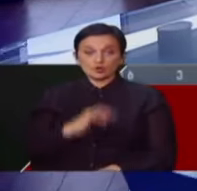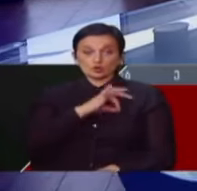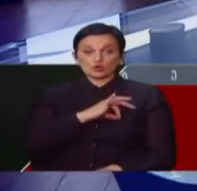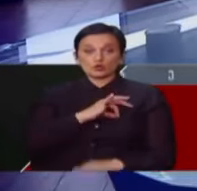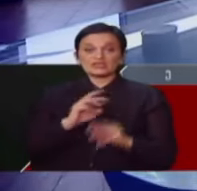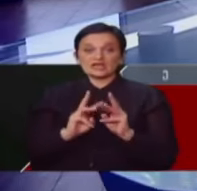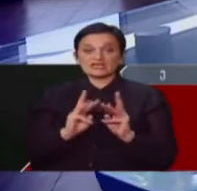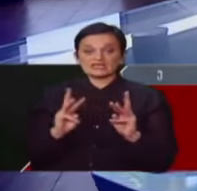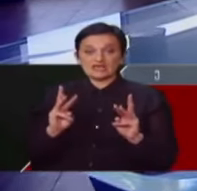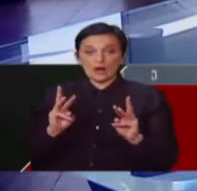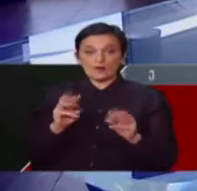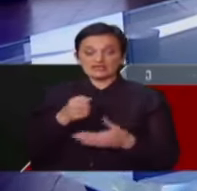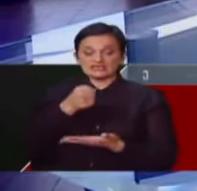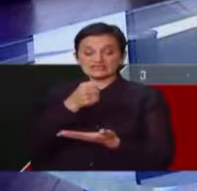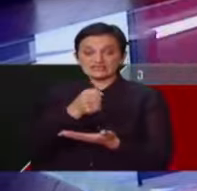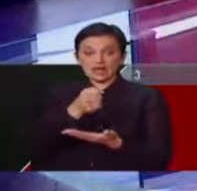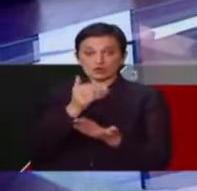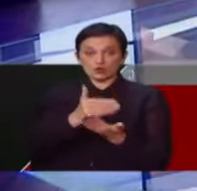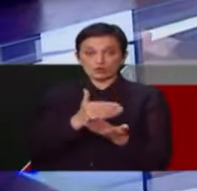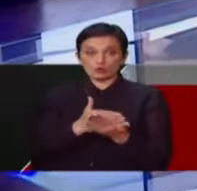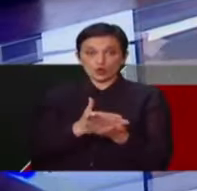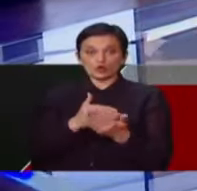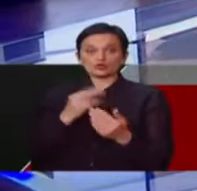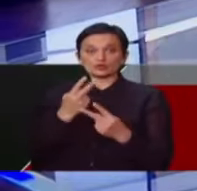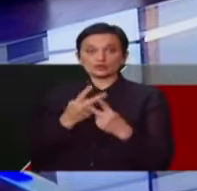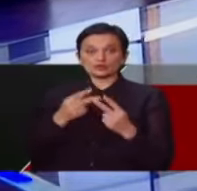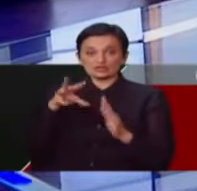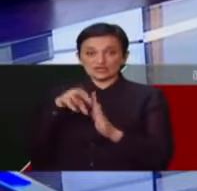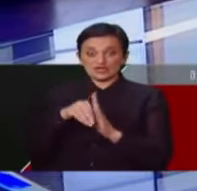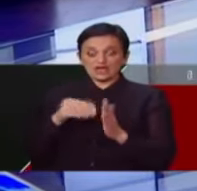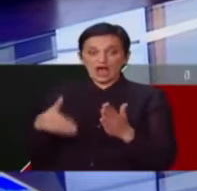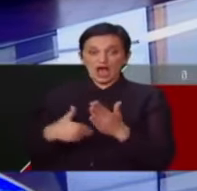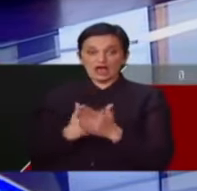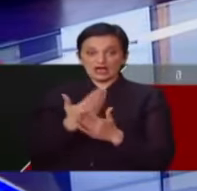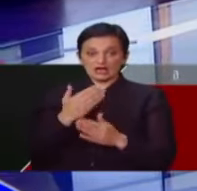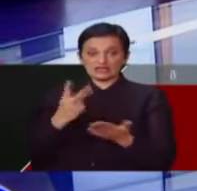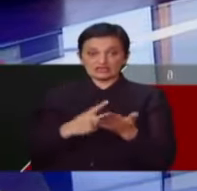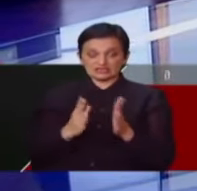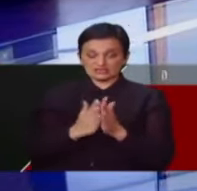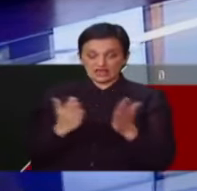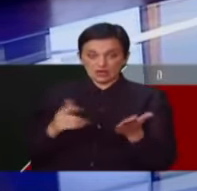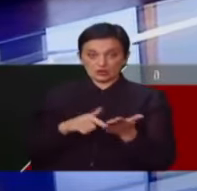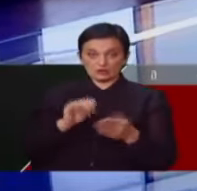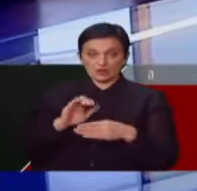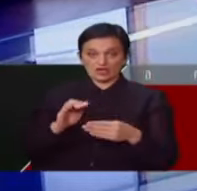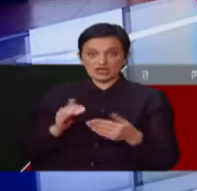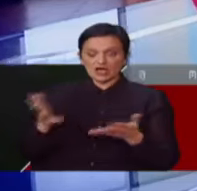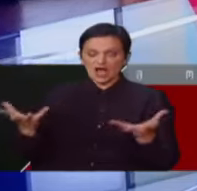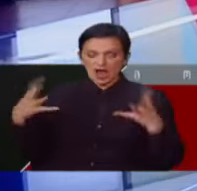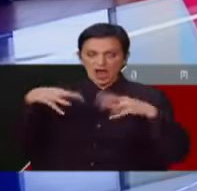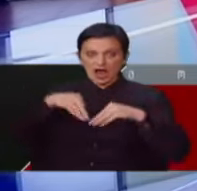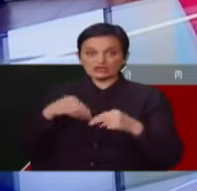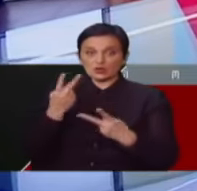Юстиции Саминистро Сагранто программис фарглебши сажил ахсулебис сасамартлис ахали сахамцгонело гамоица. Кребули